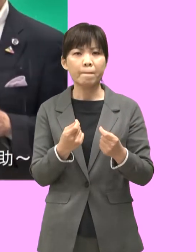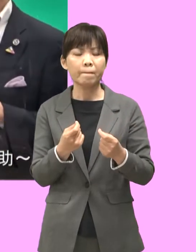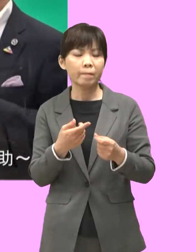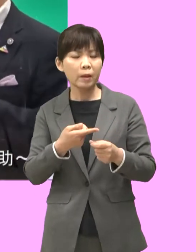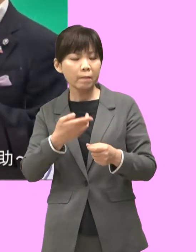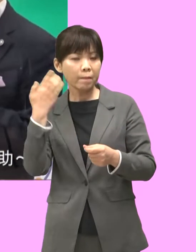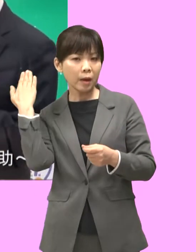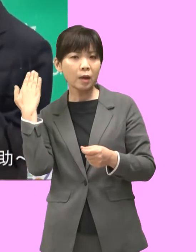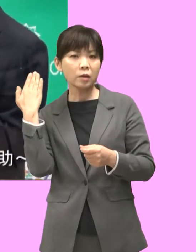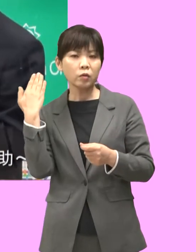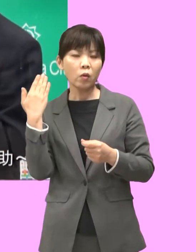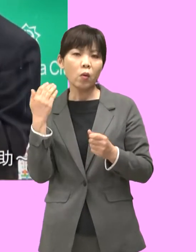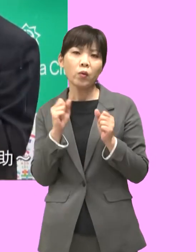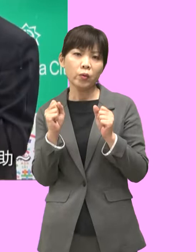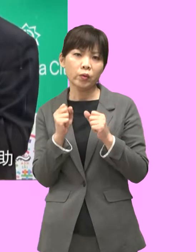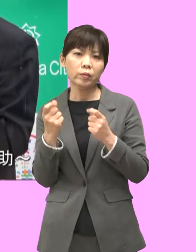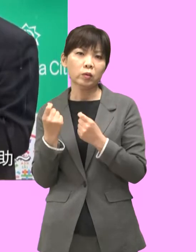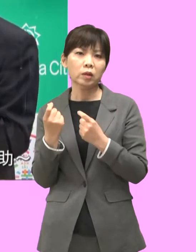ども、